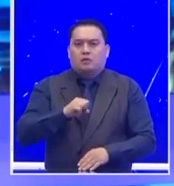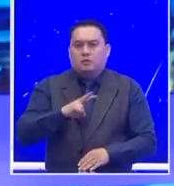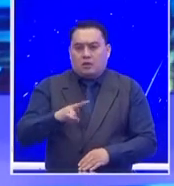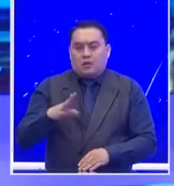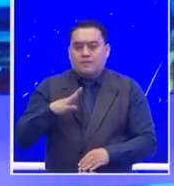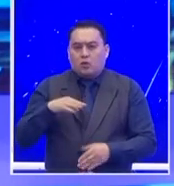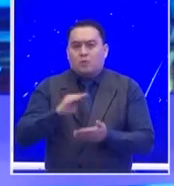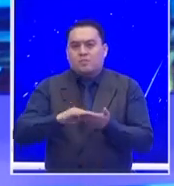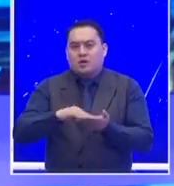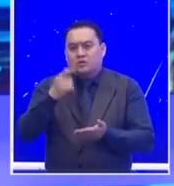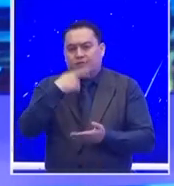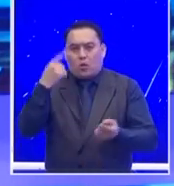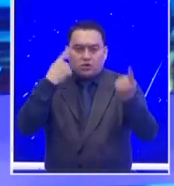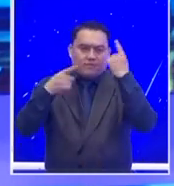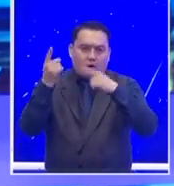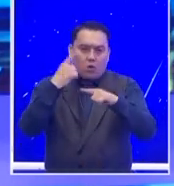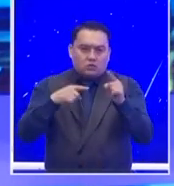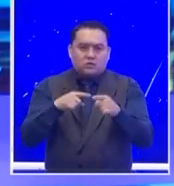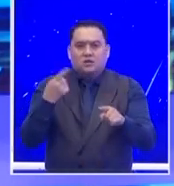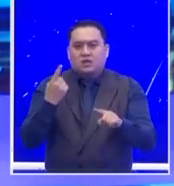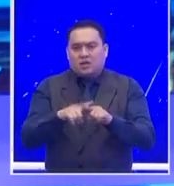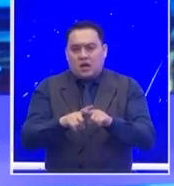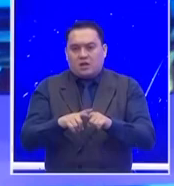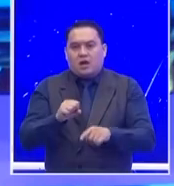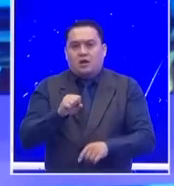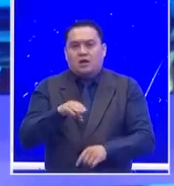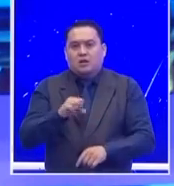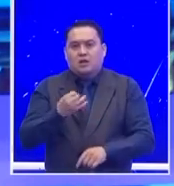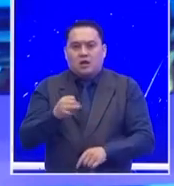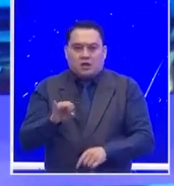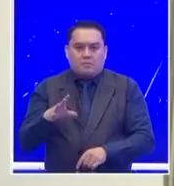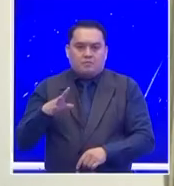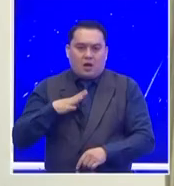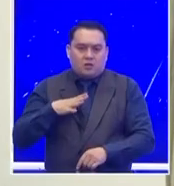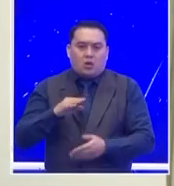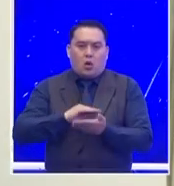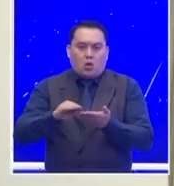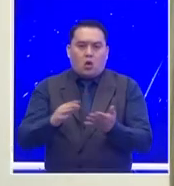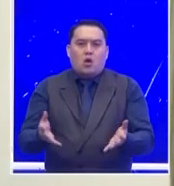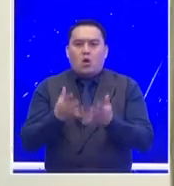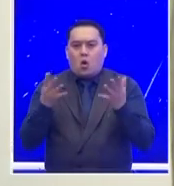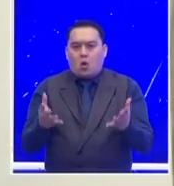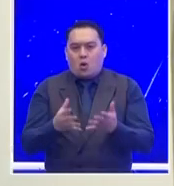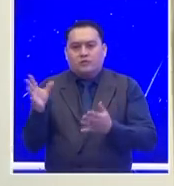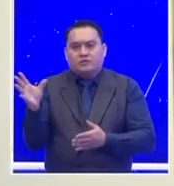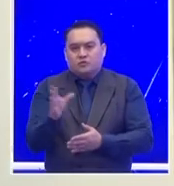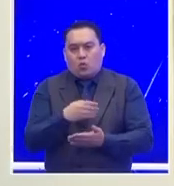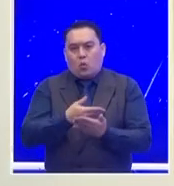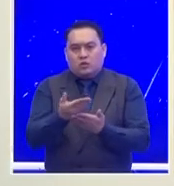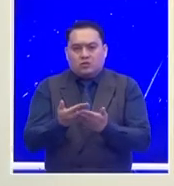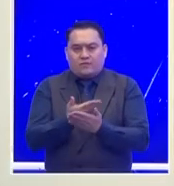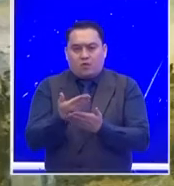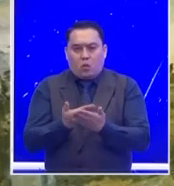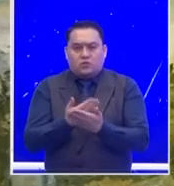Шатыка. Писавший своей исключительной пастозной технике, Жанатай Шарденов наполнял легкостью все, что наносил на